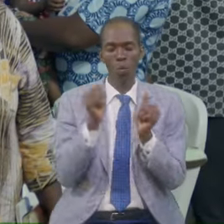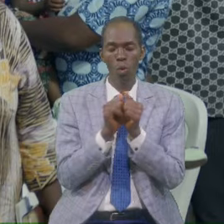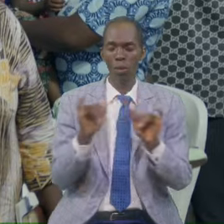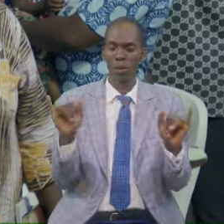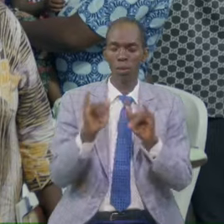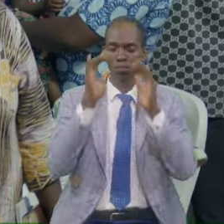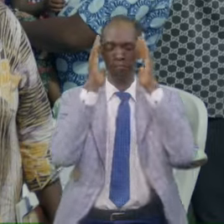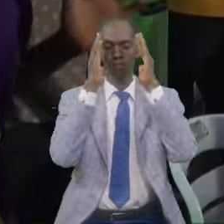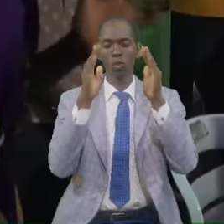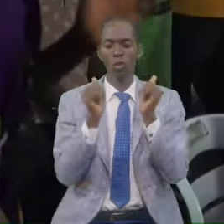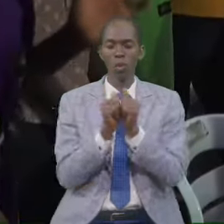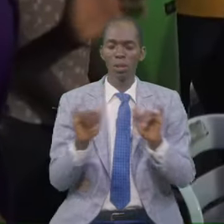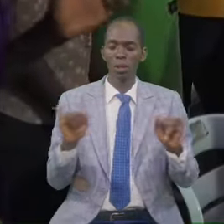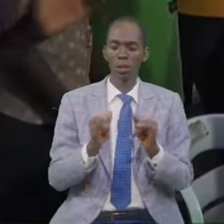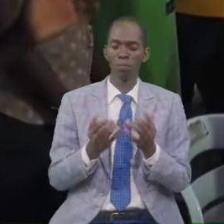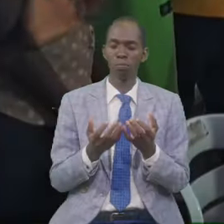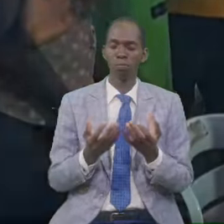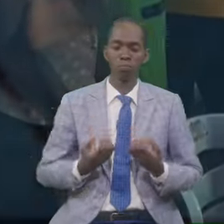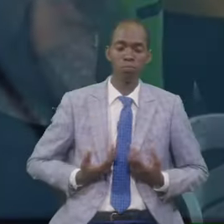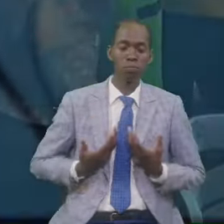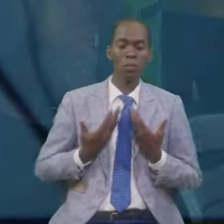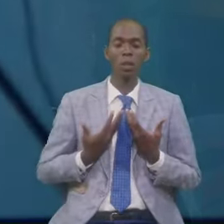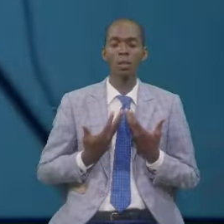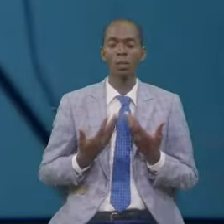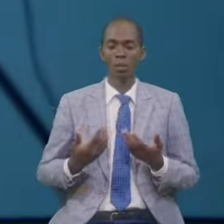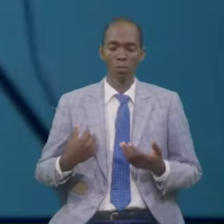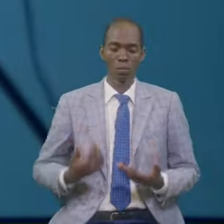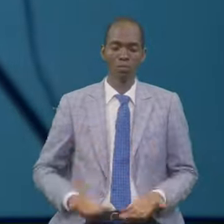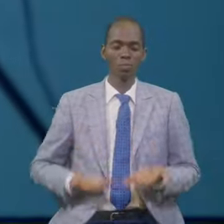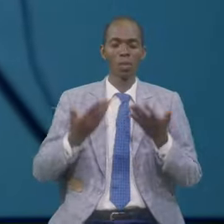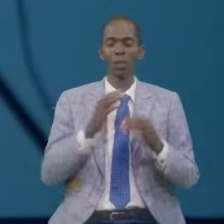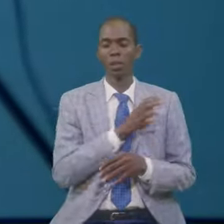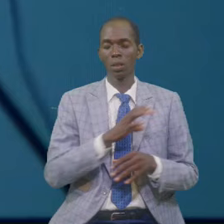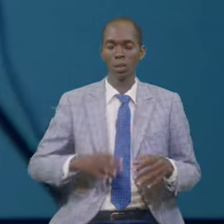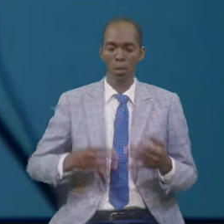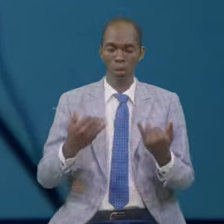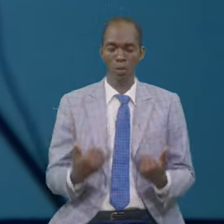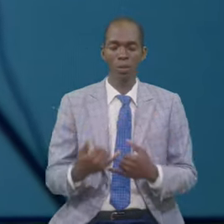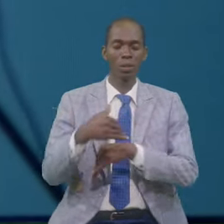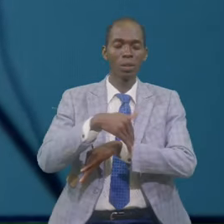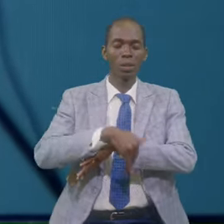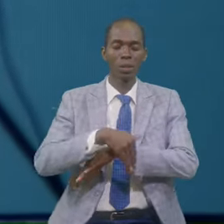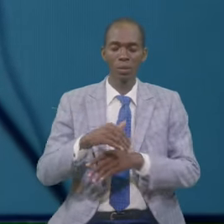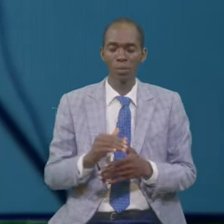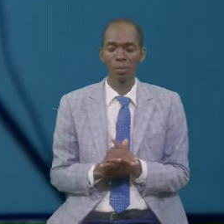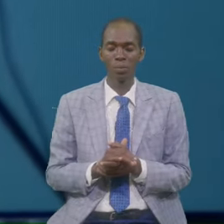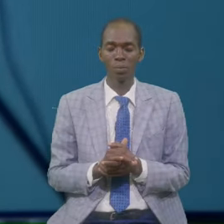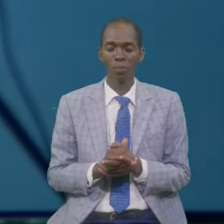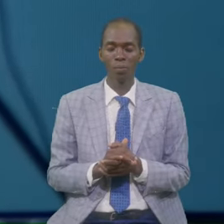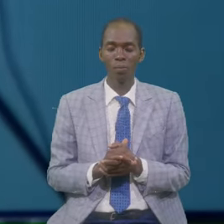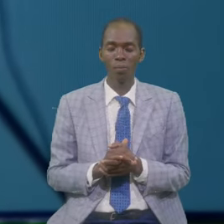passion. Exalt Christ tonight. మా యొక్క ఏకాగ్రత, మా యొక్క వైరాగ్యం, మా యొక్క శ్రద్ధంతా క్రీస్తును హెచ్చించడం